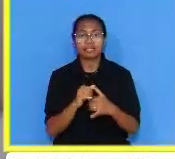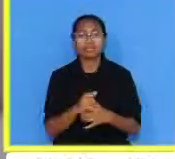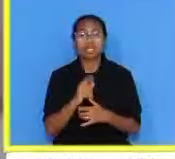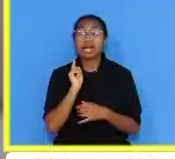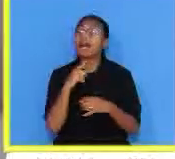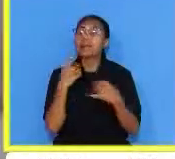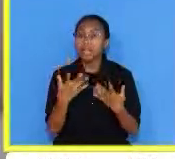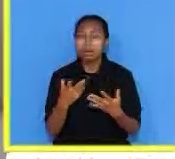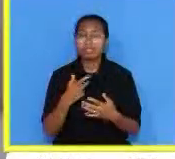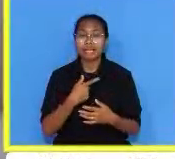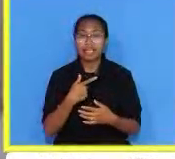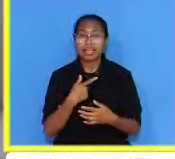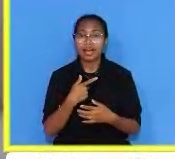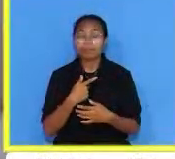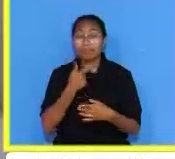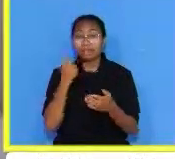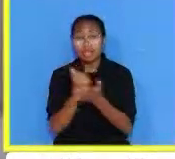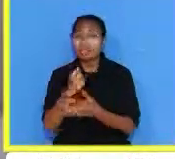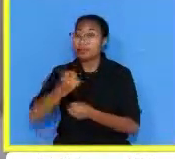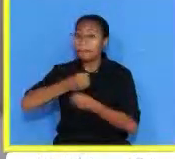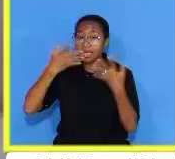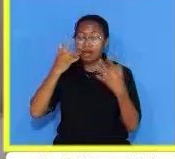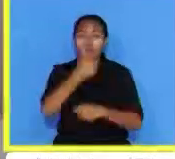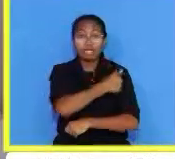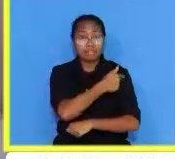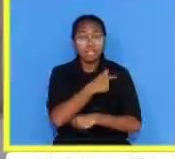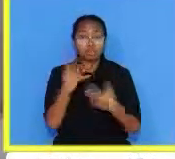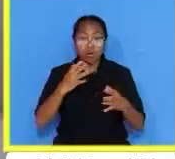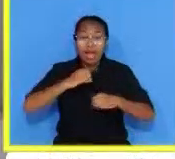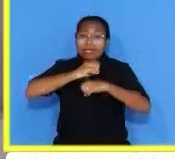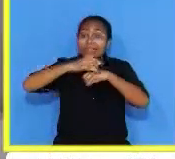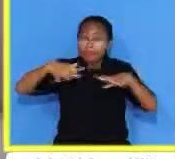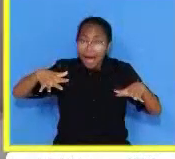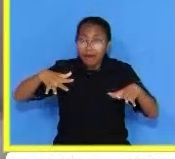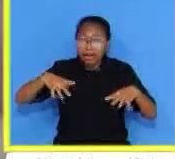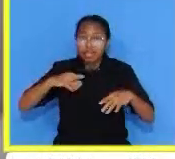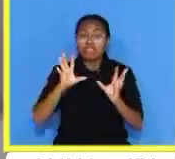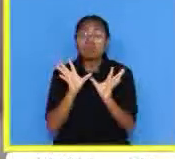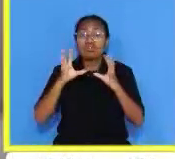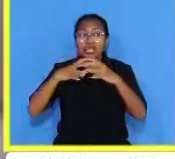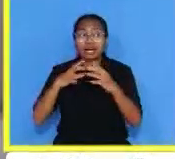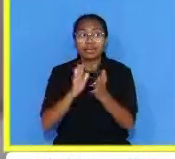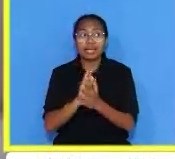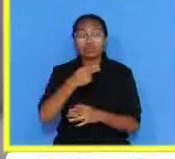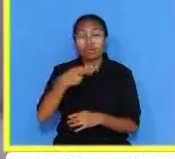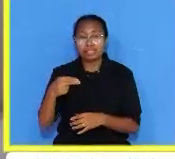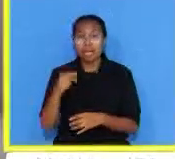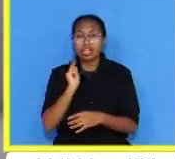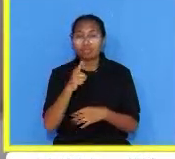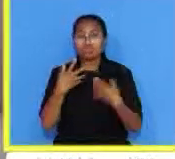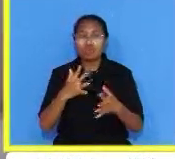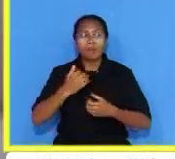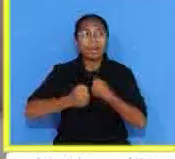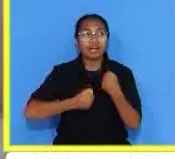karena saya perlu kami sampaikan vaksin-vaksin yang sudah beredar di dunia maupun di Indonesia itu sudah